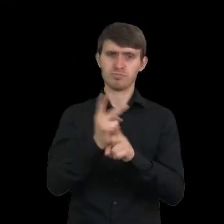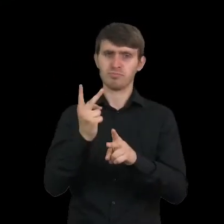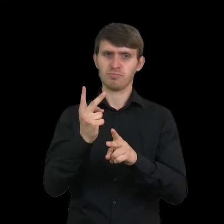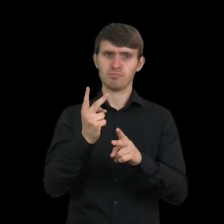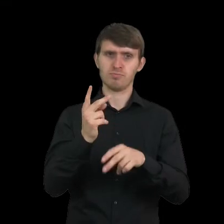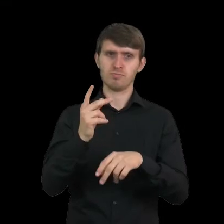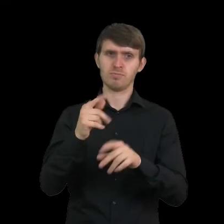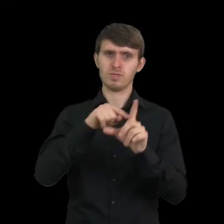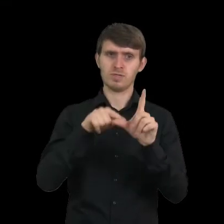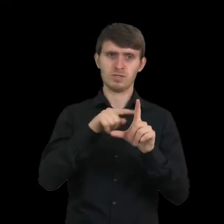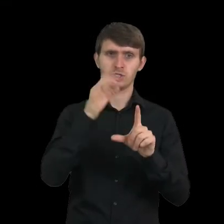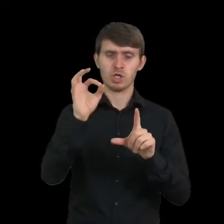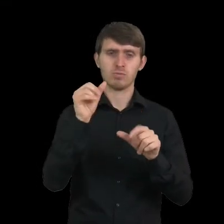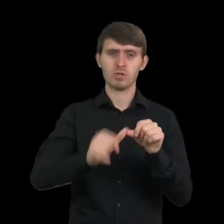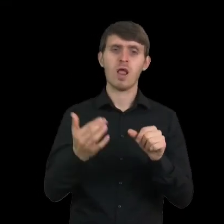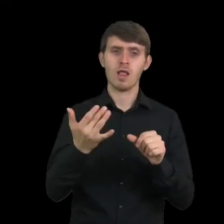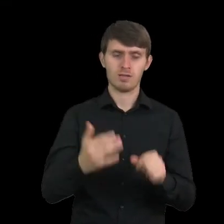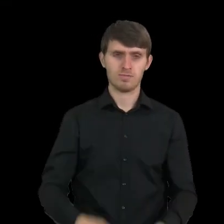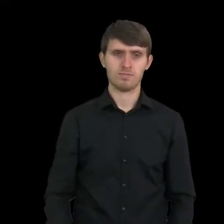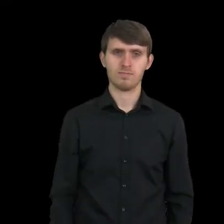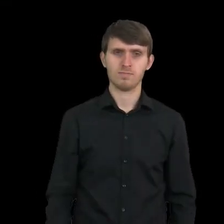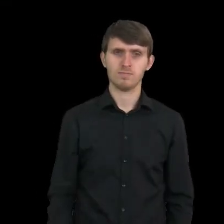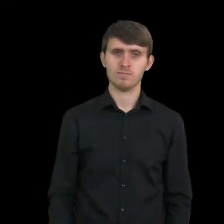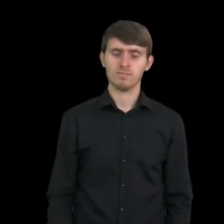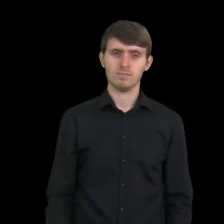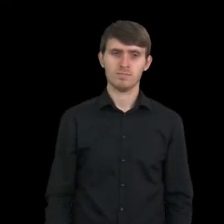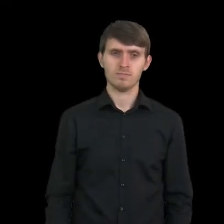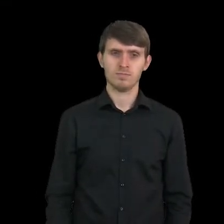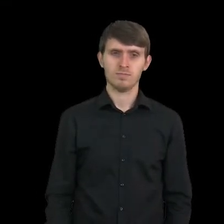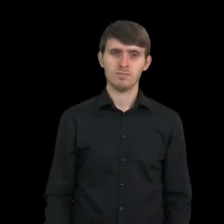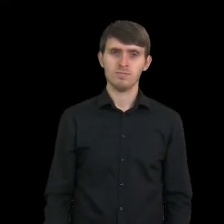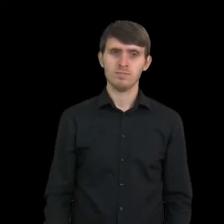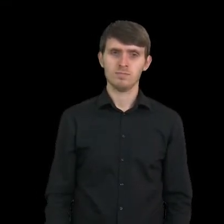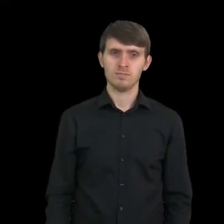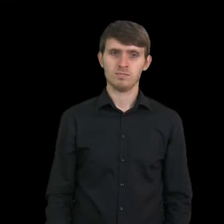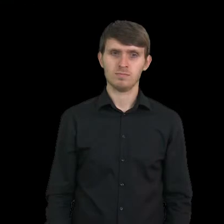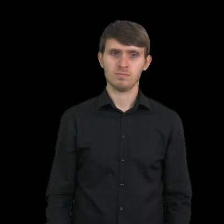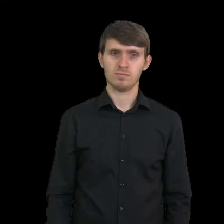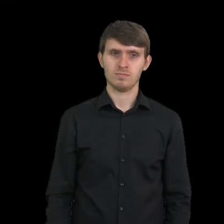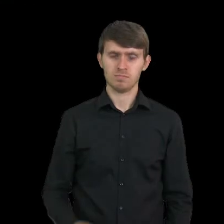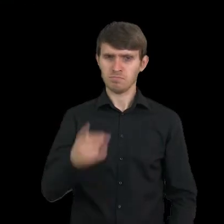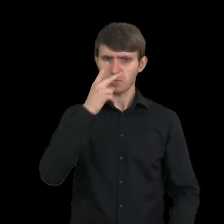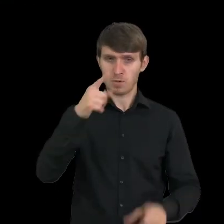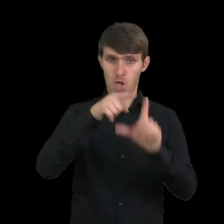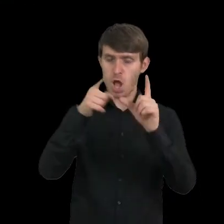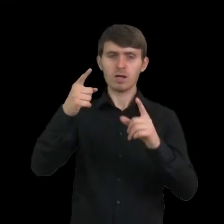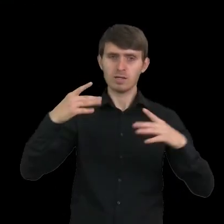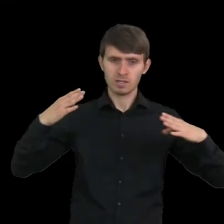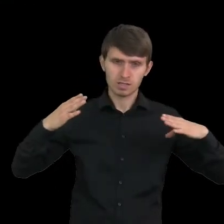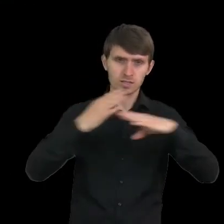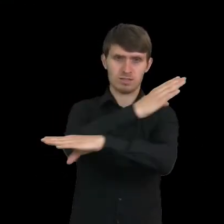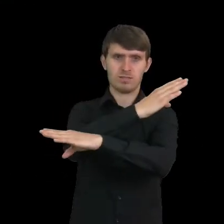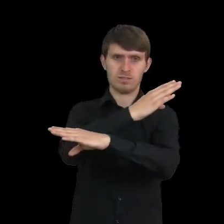miarę, która znajduje się tutaj. Czyli popatrzmy. Te kąty powstały w wyniku przecięcia się dwóch